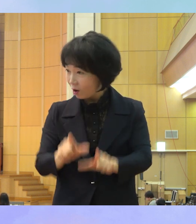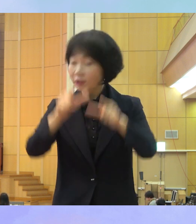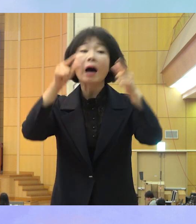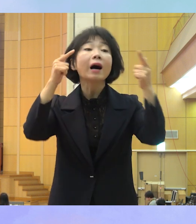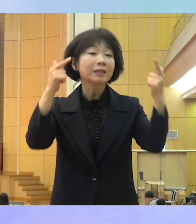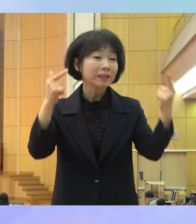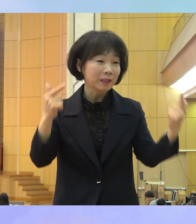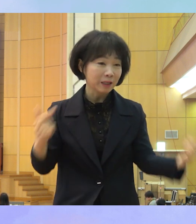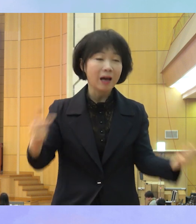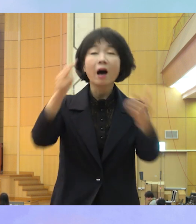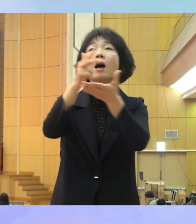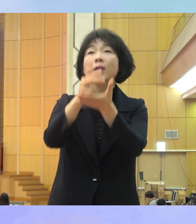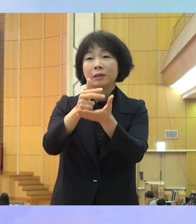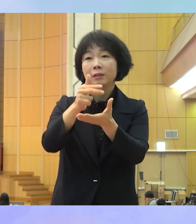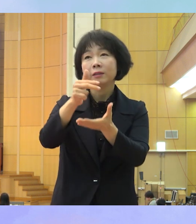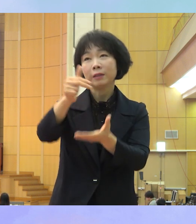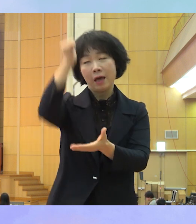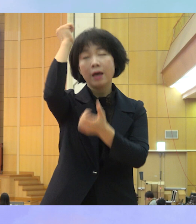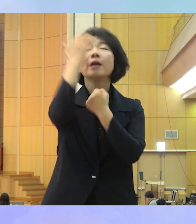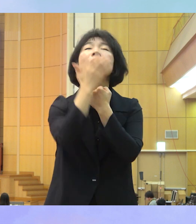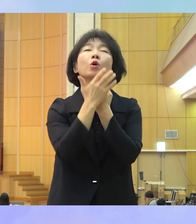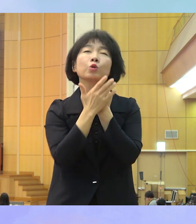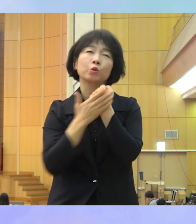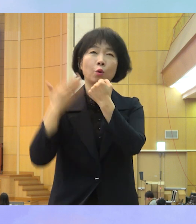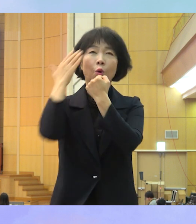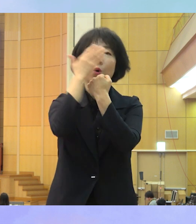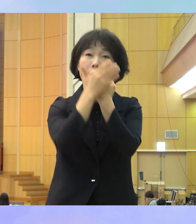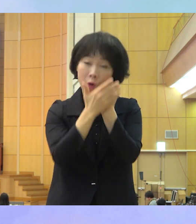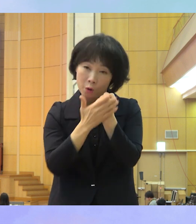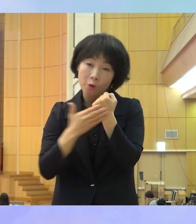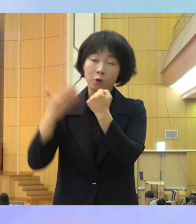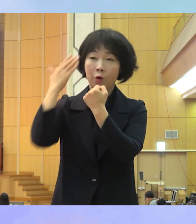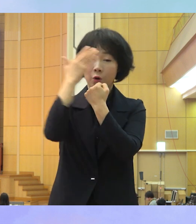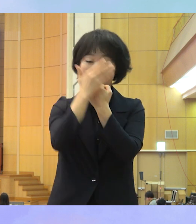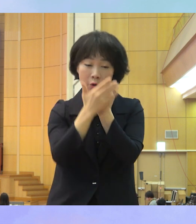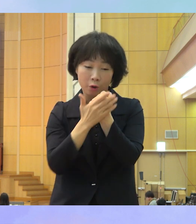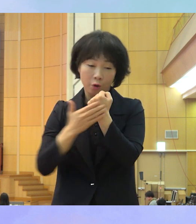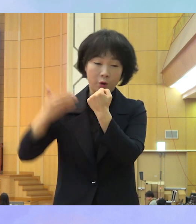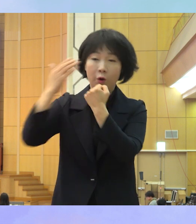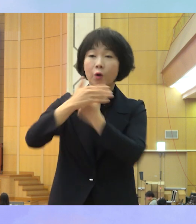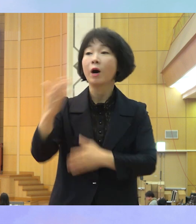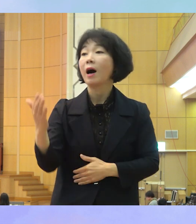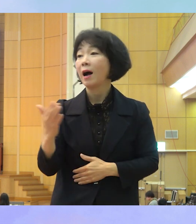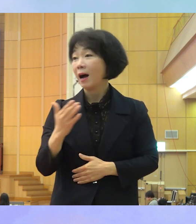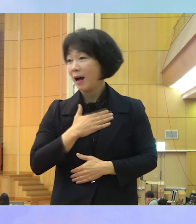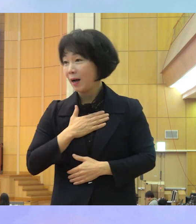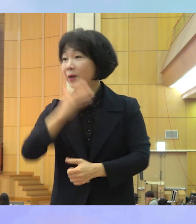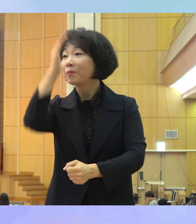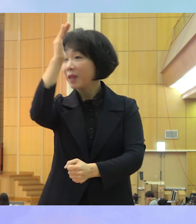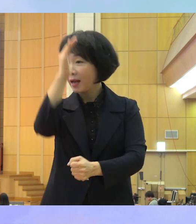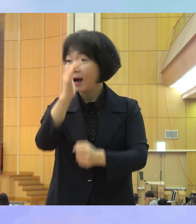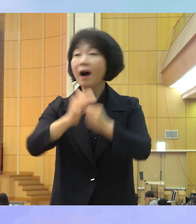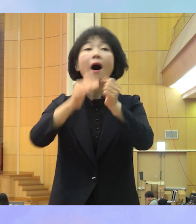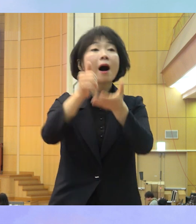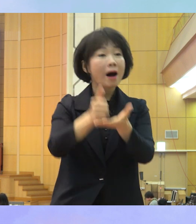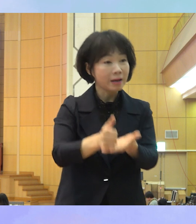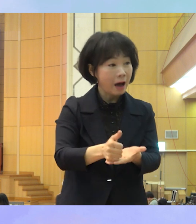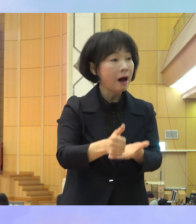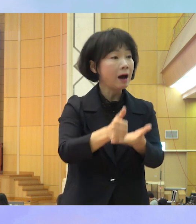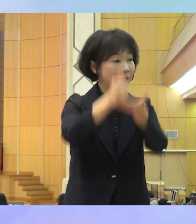당연한 것 아니라 은혜였어. 내가 하나님의 자녀로,